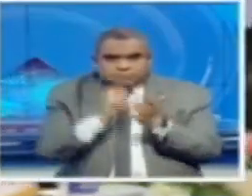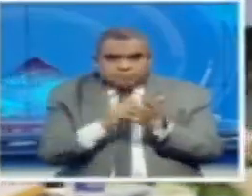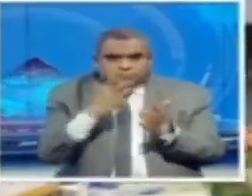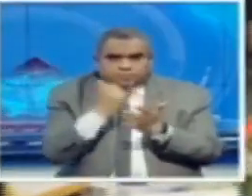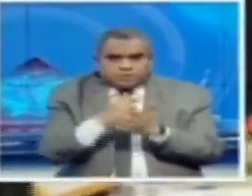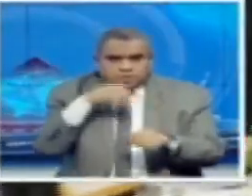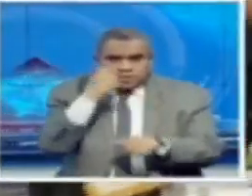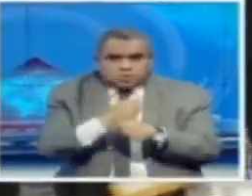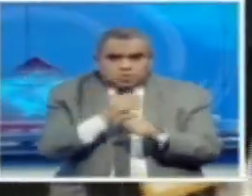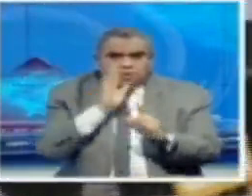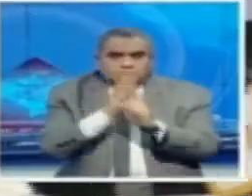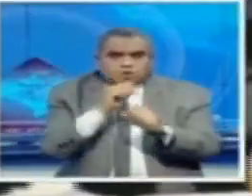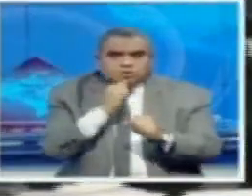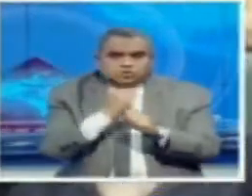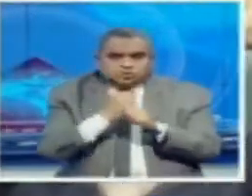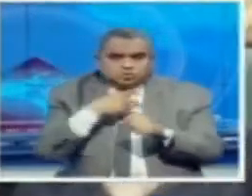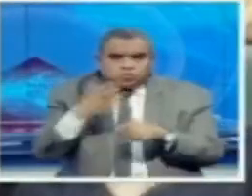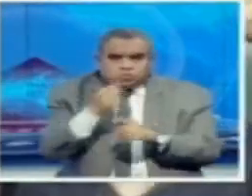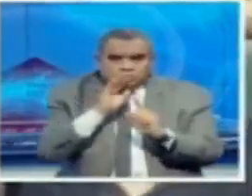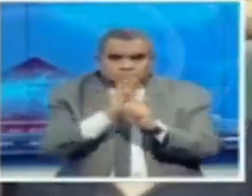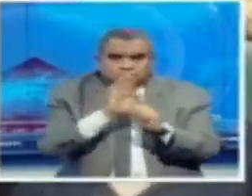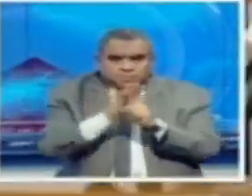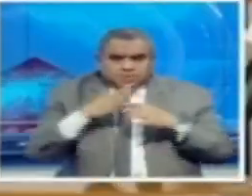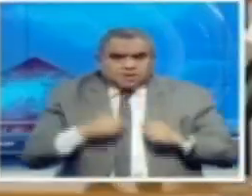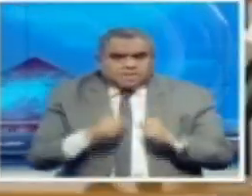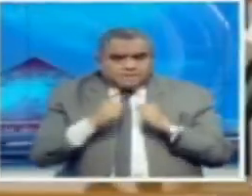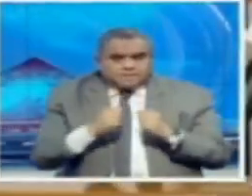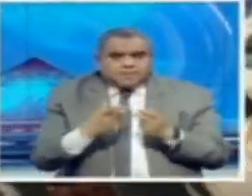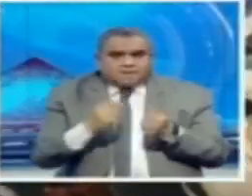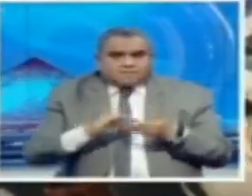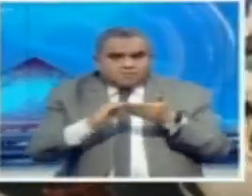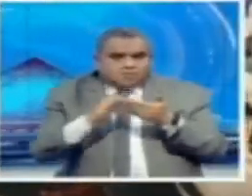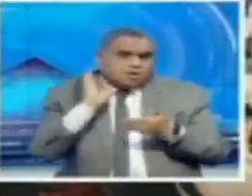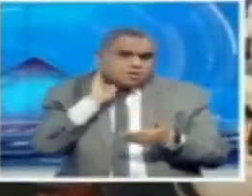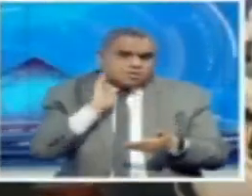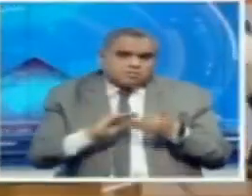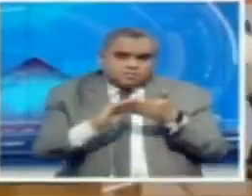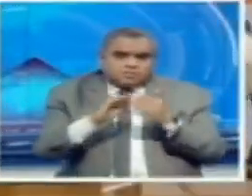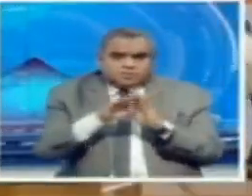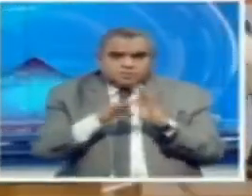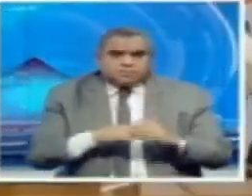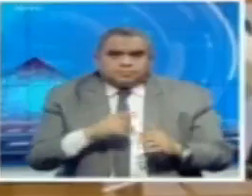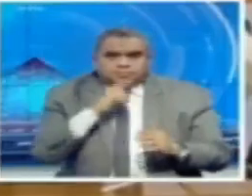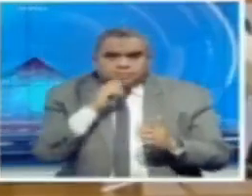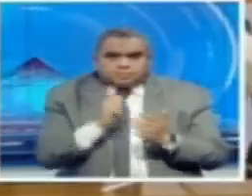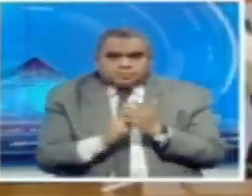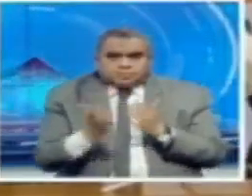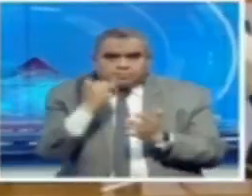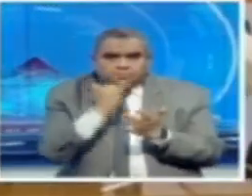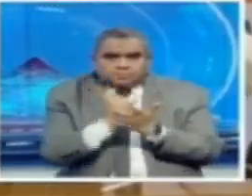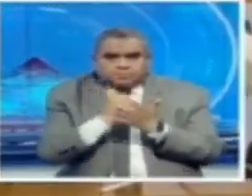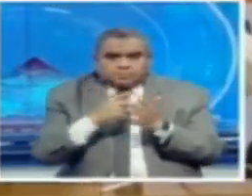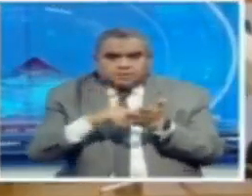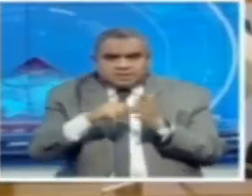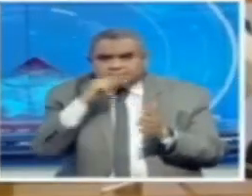الوقوف ورعاية العاملين بهذا القطاع ماديا ومعنويا للنهوض بتلك المنظومة. الست متجوزة عندها